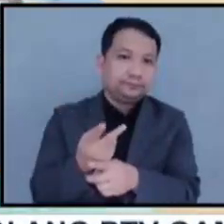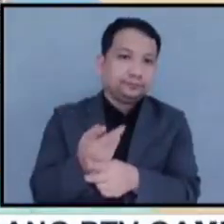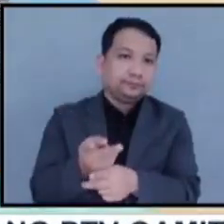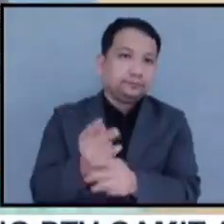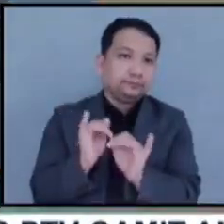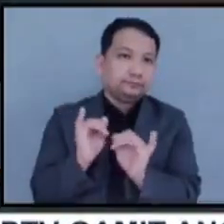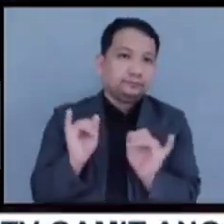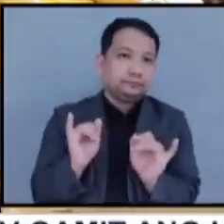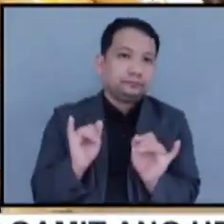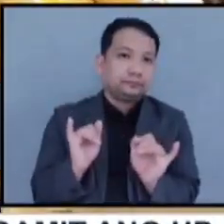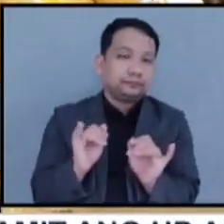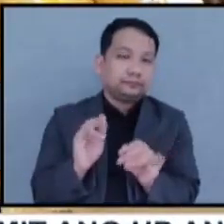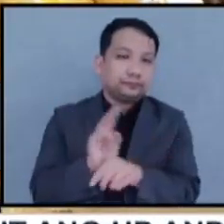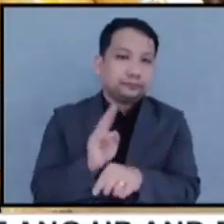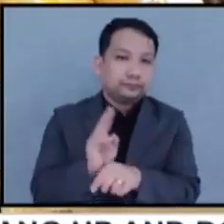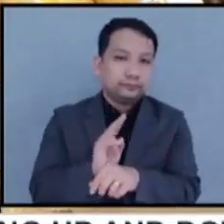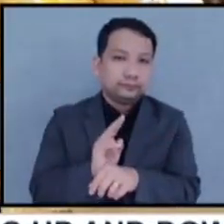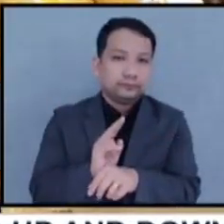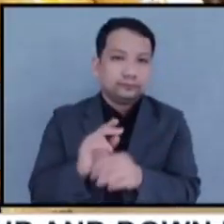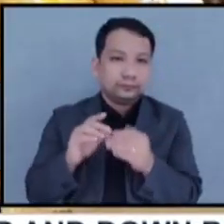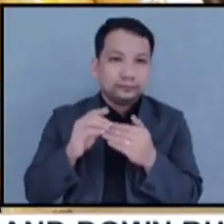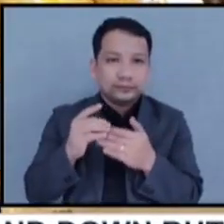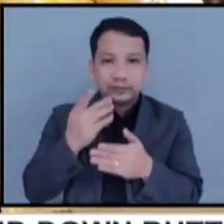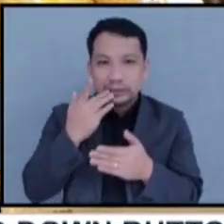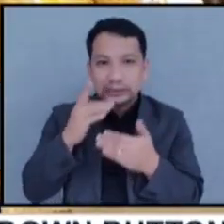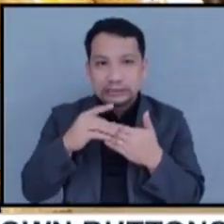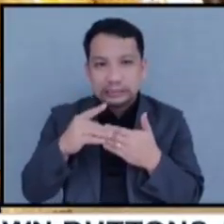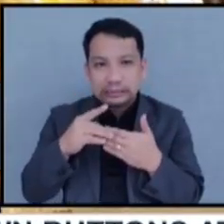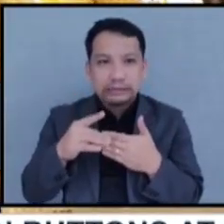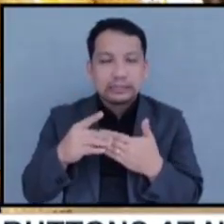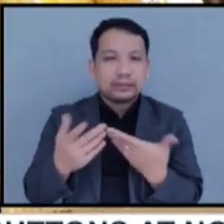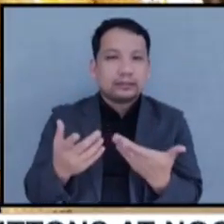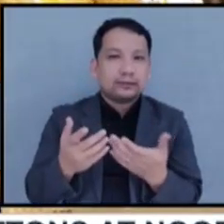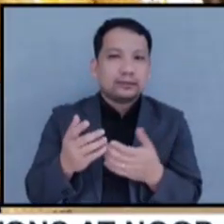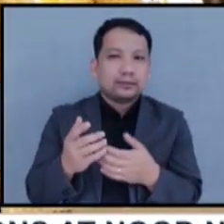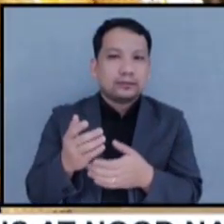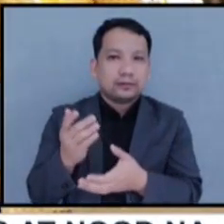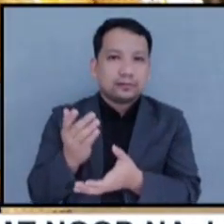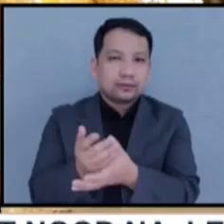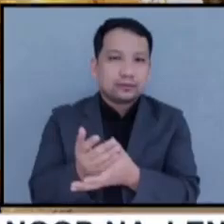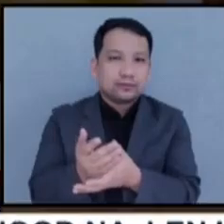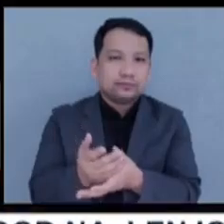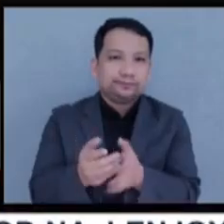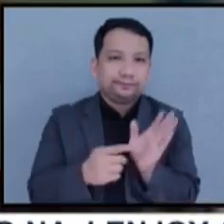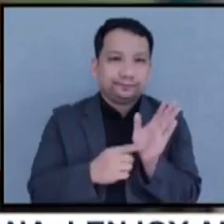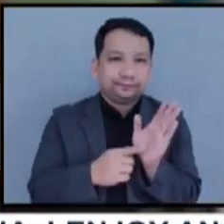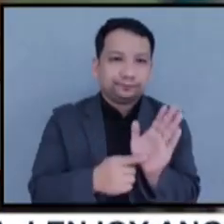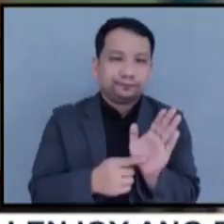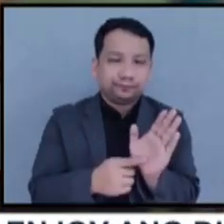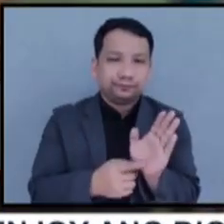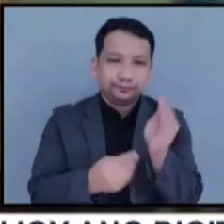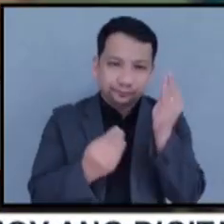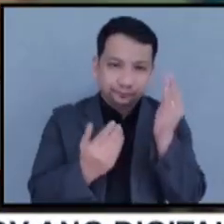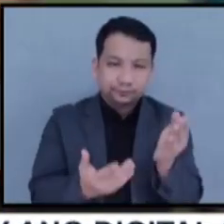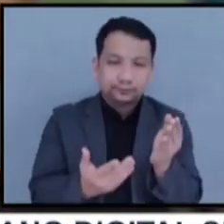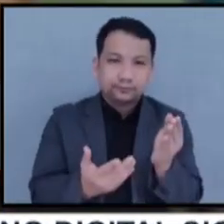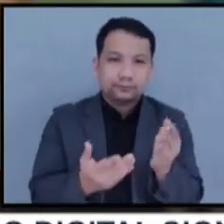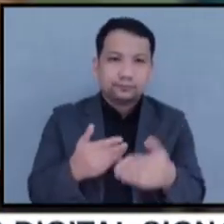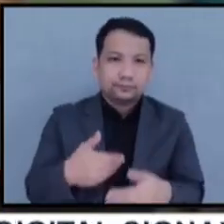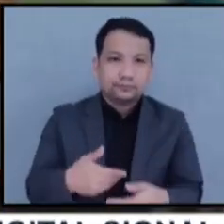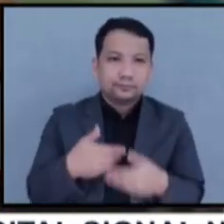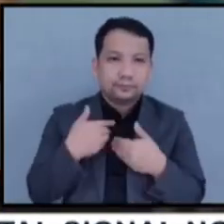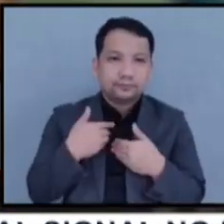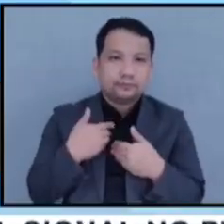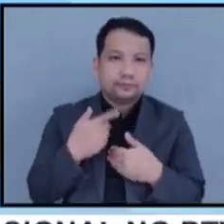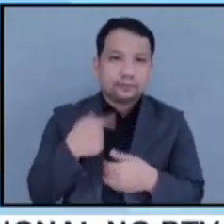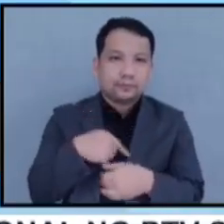yung kagaya ng paggamit ng single-use plastic. Yan po. At para po maipakilala din po natin o maipagmalaki